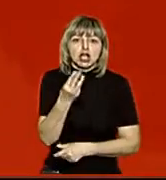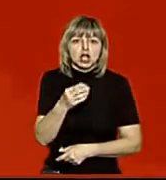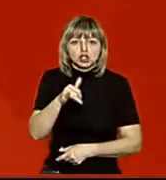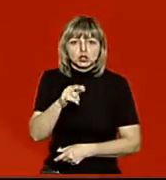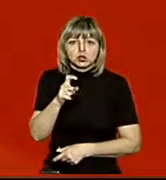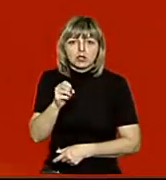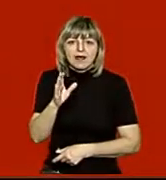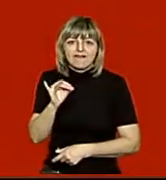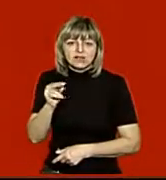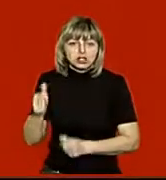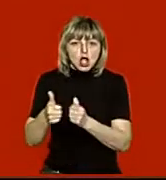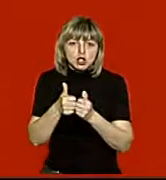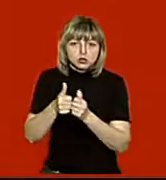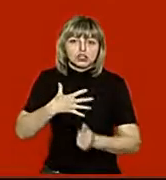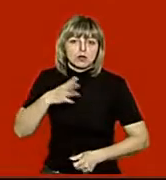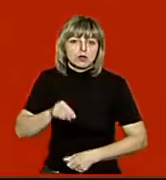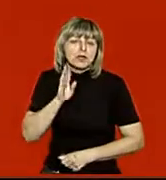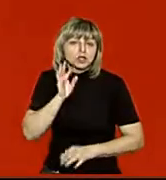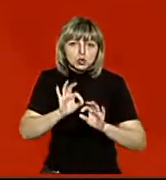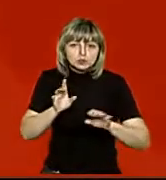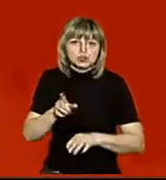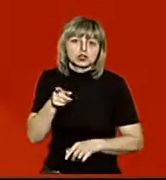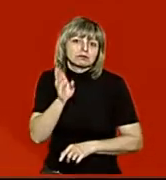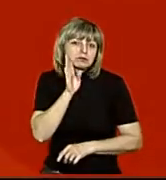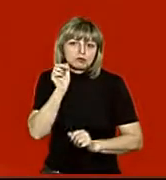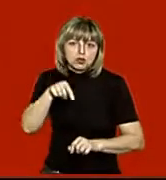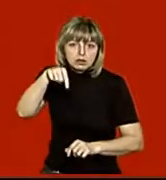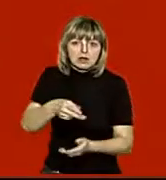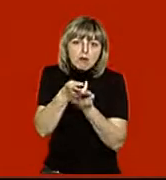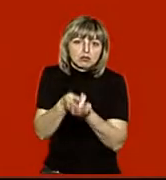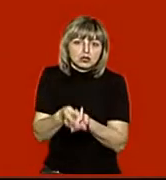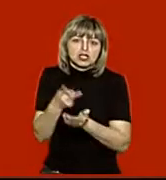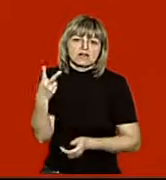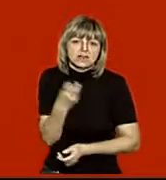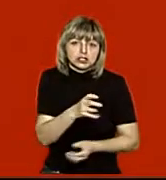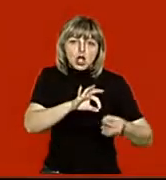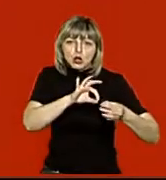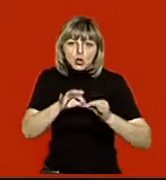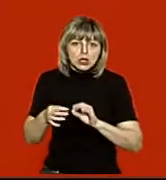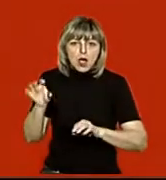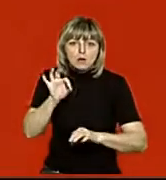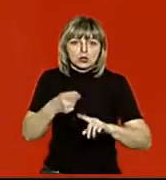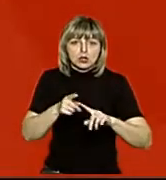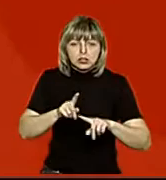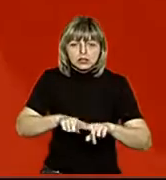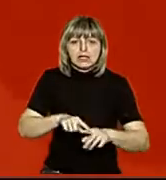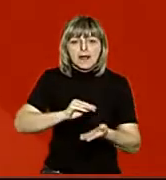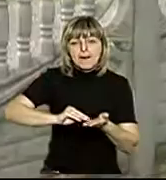Іван Казенний розповів Суспільному, що померла могла там пролежати 2 тижні. Докладніше про це Павло